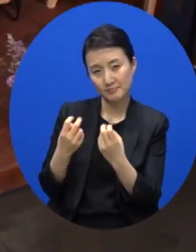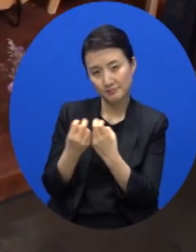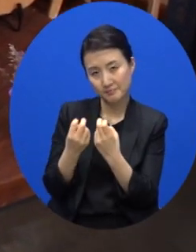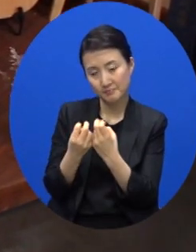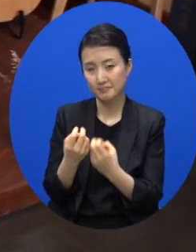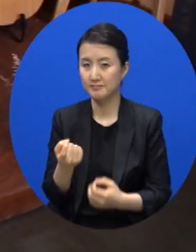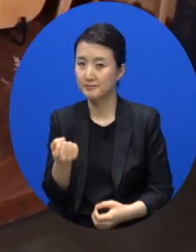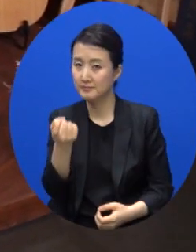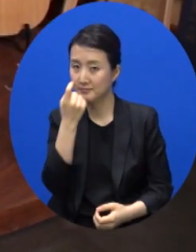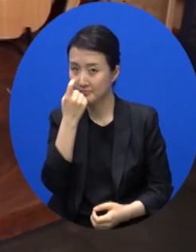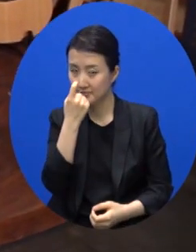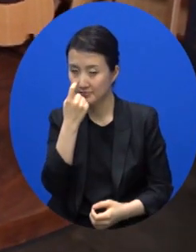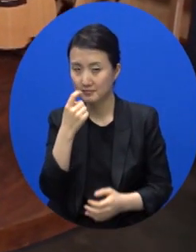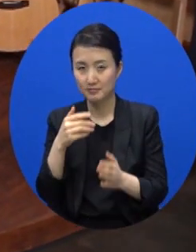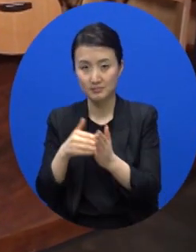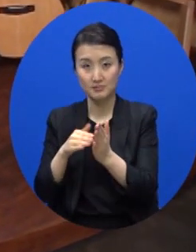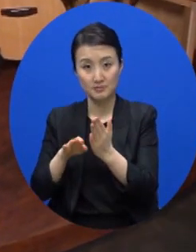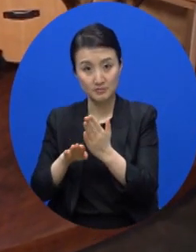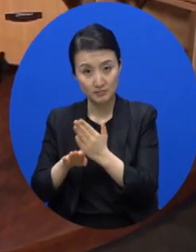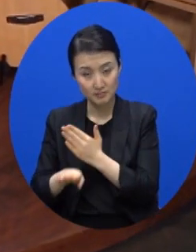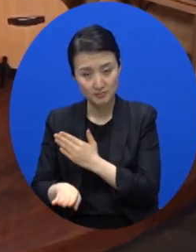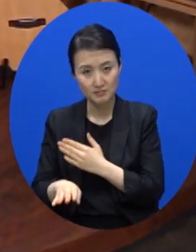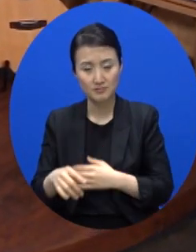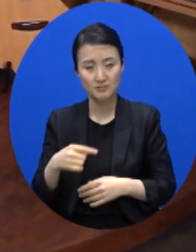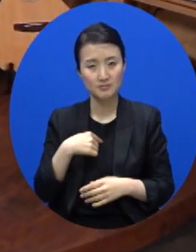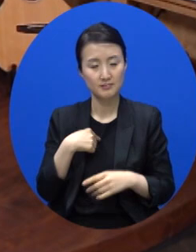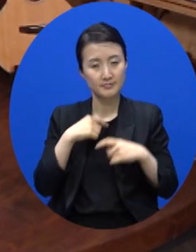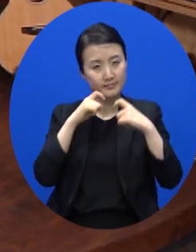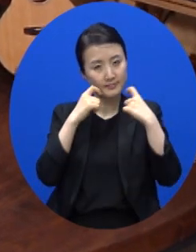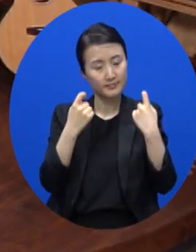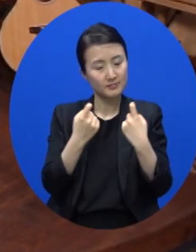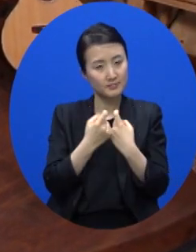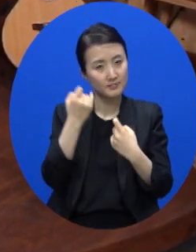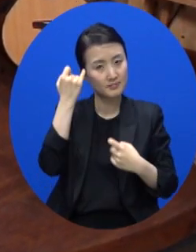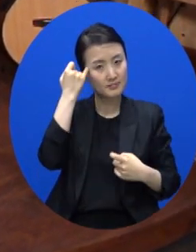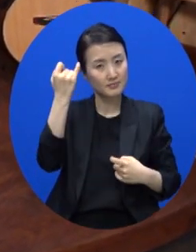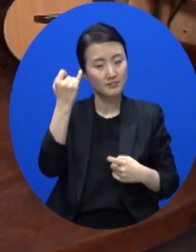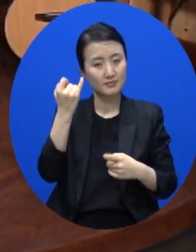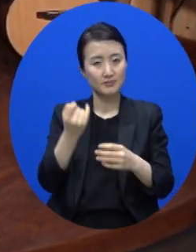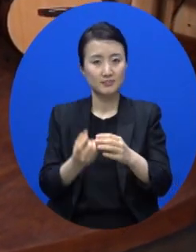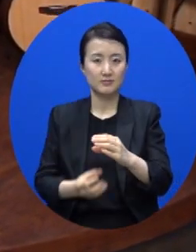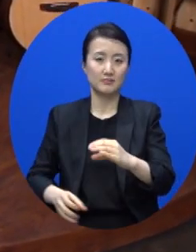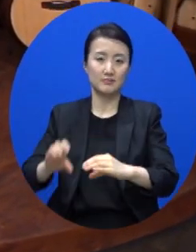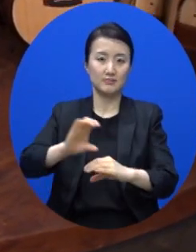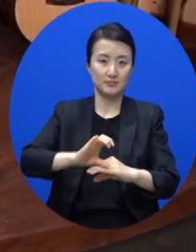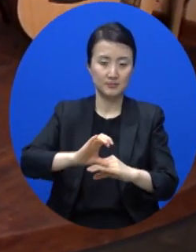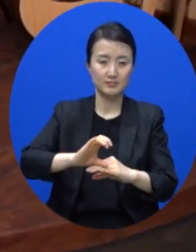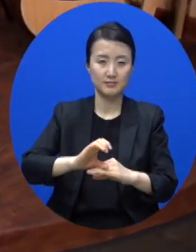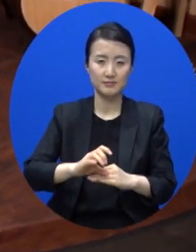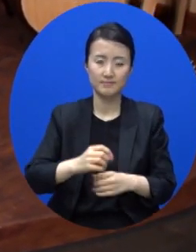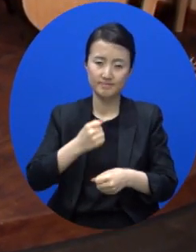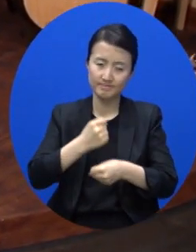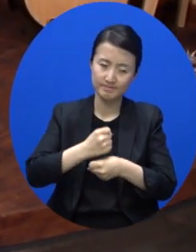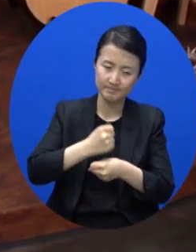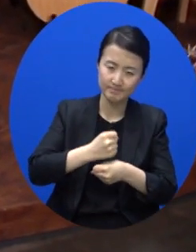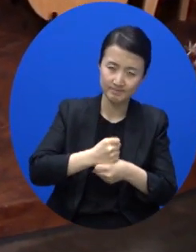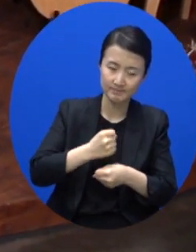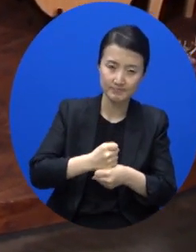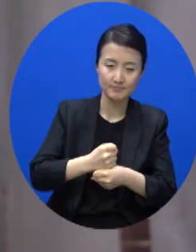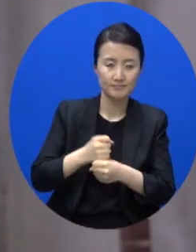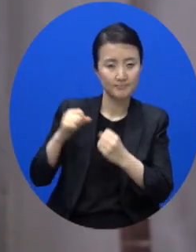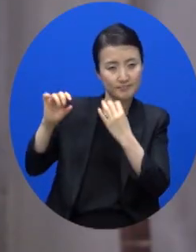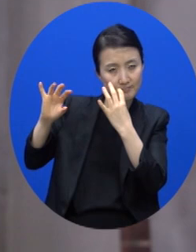제가 저 나름대로 또 개발을 해서 대금에 접목시키면서